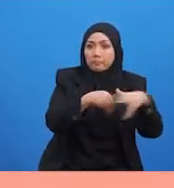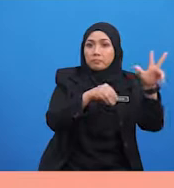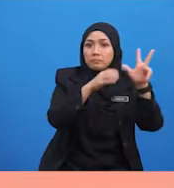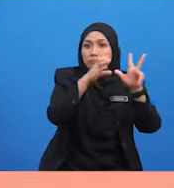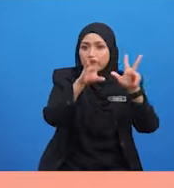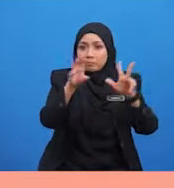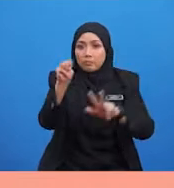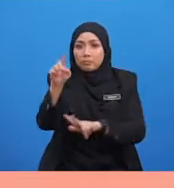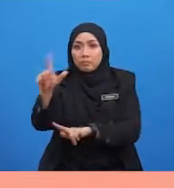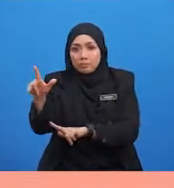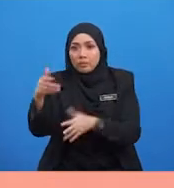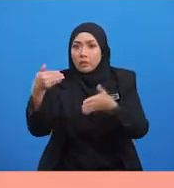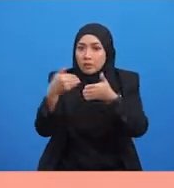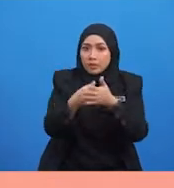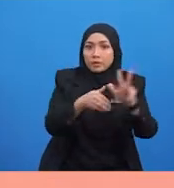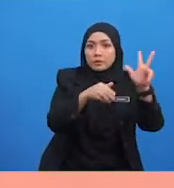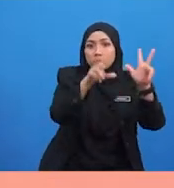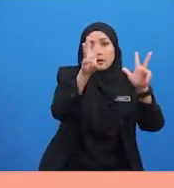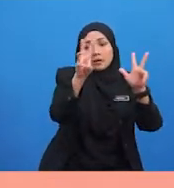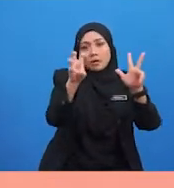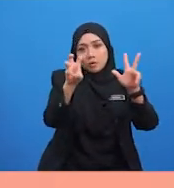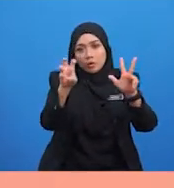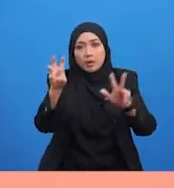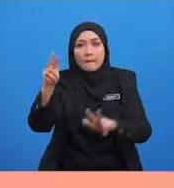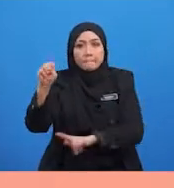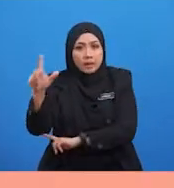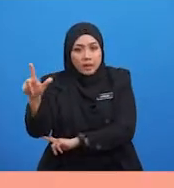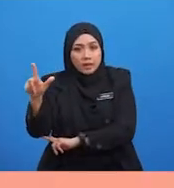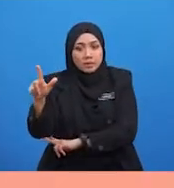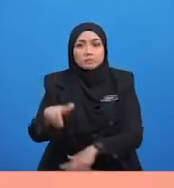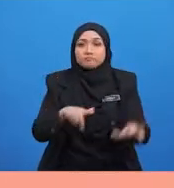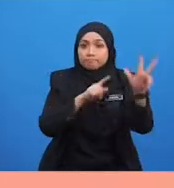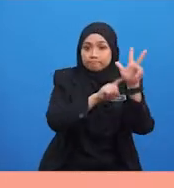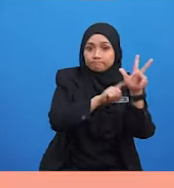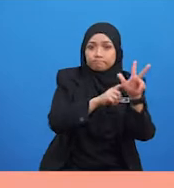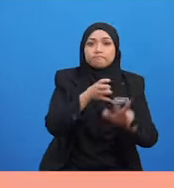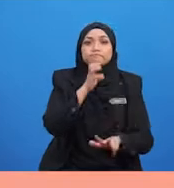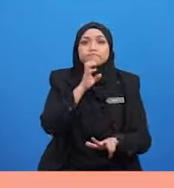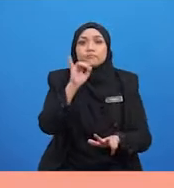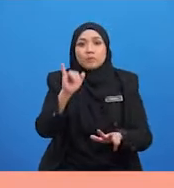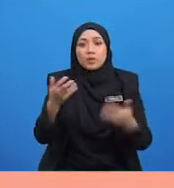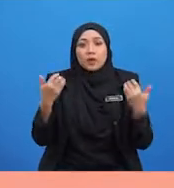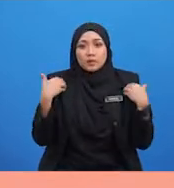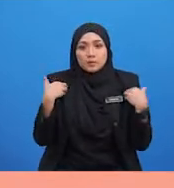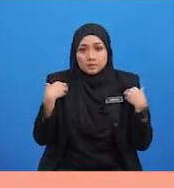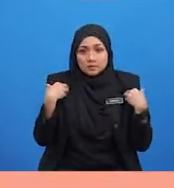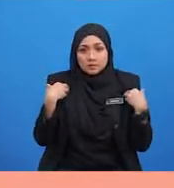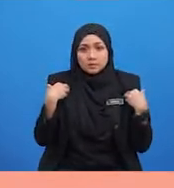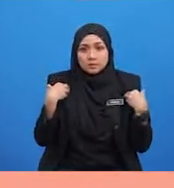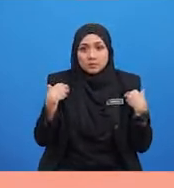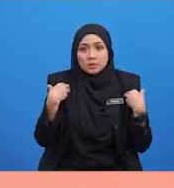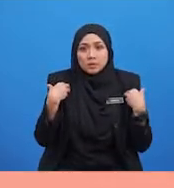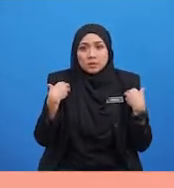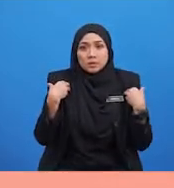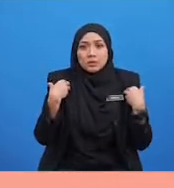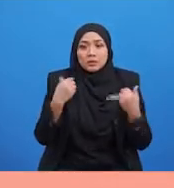berada dalam cuaca yang sangat panas, boleh ditambah sukatan sebanyak 300 ml